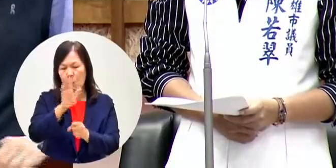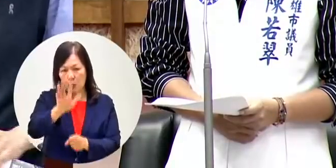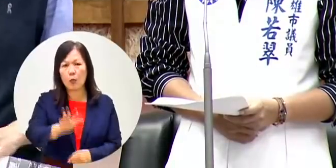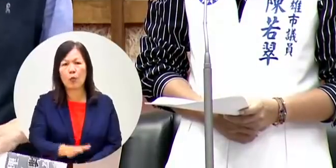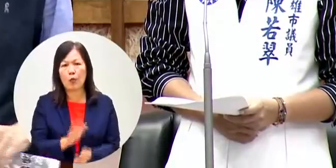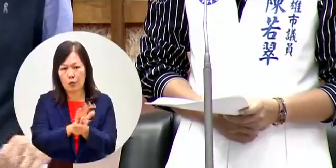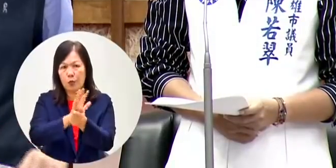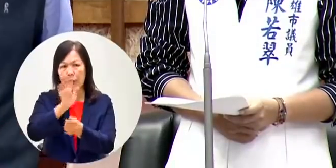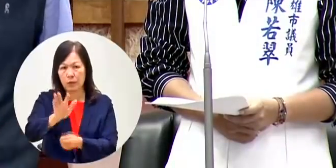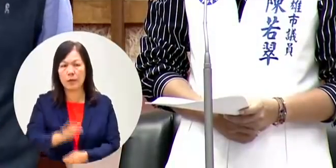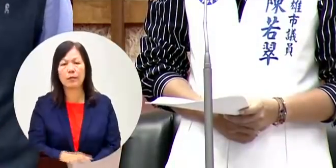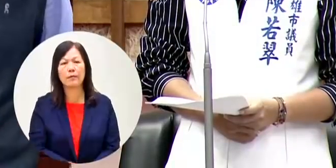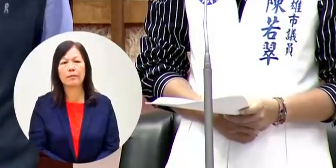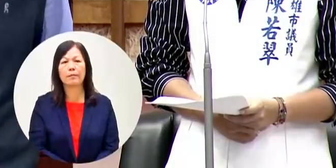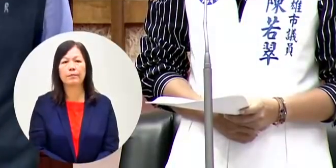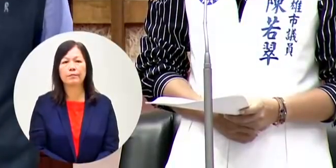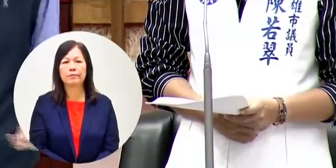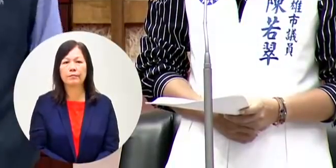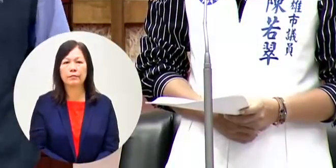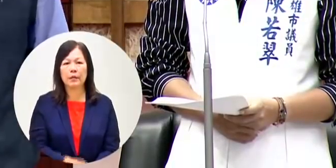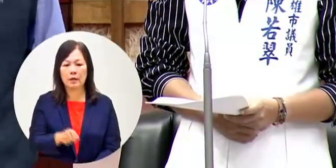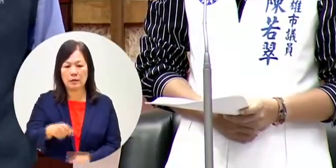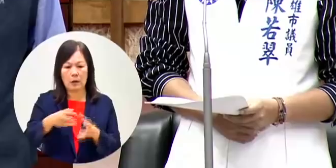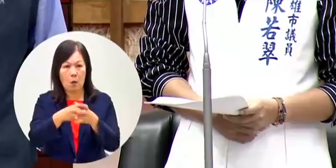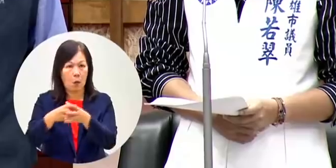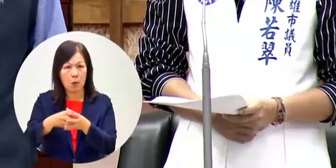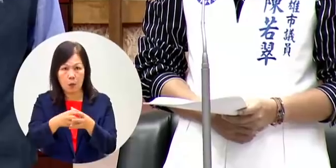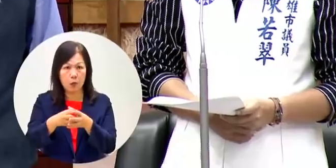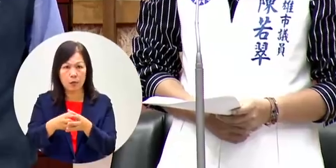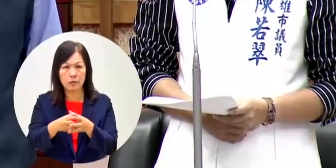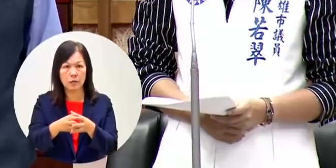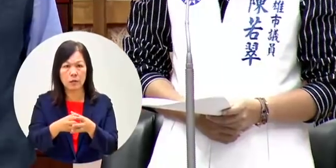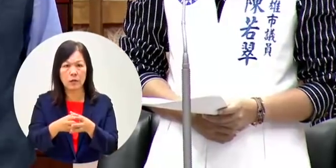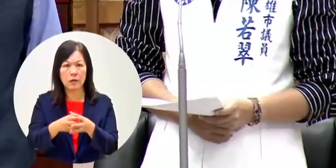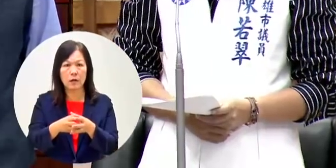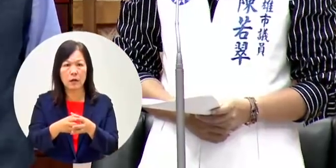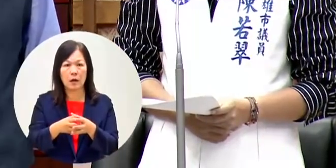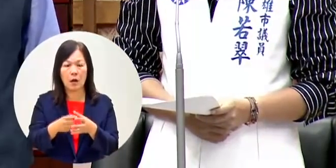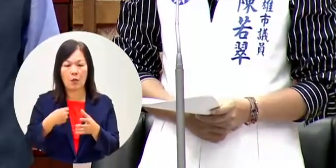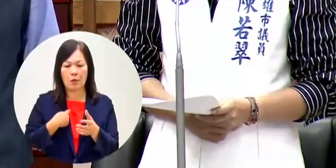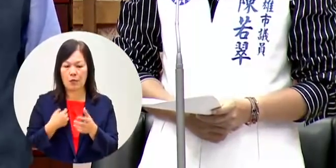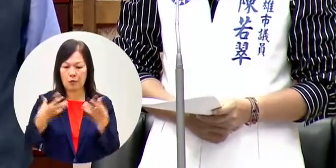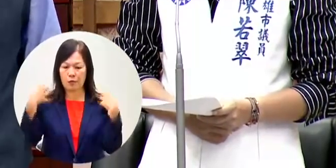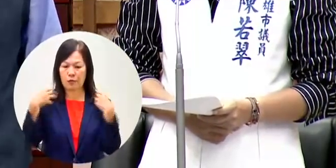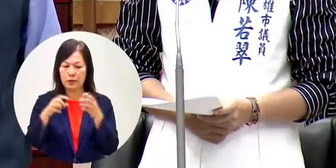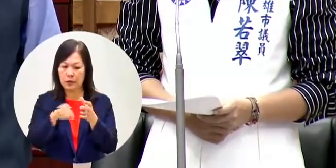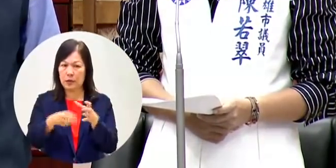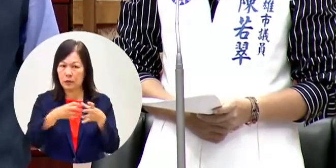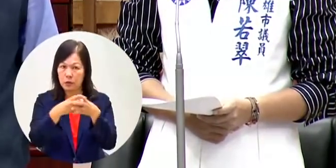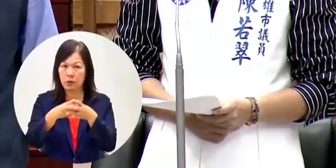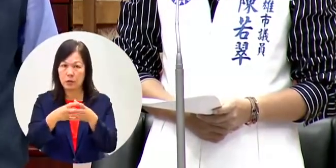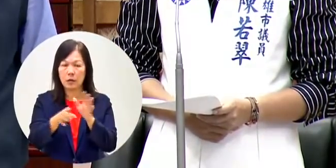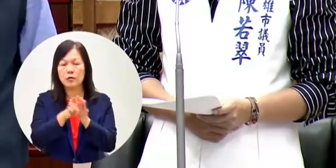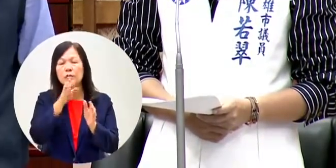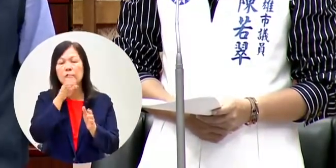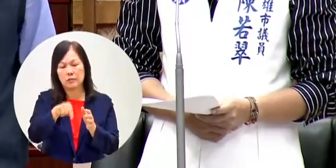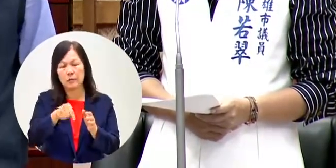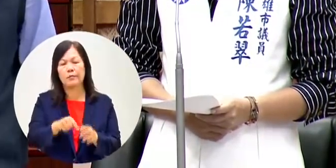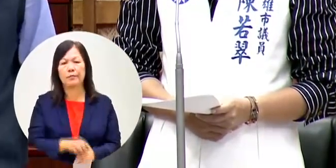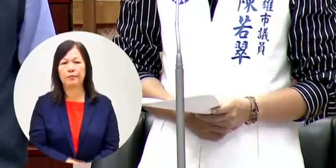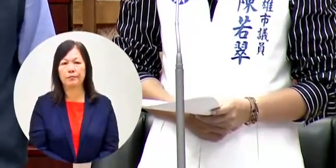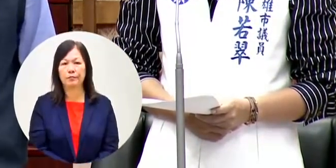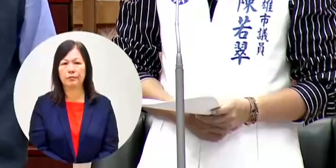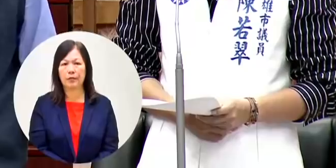这个团队，市政府我所领导的团队，就是这6个字：操守、专业、热